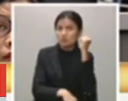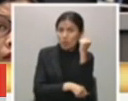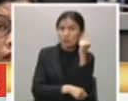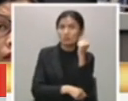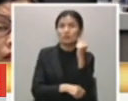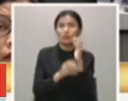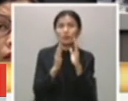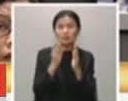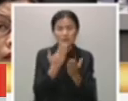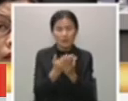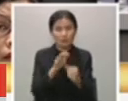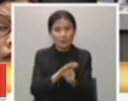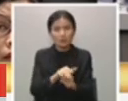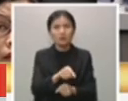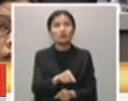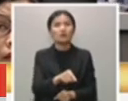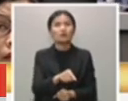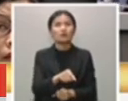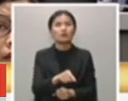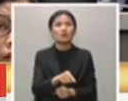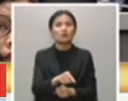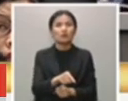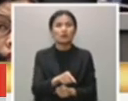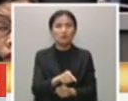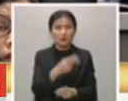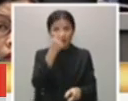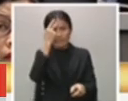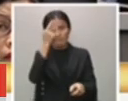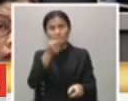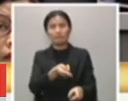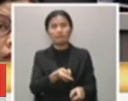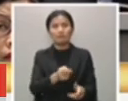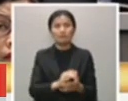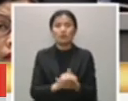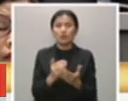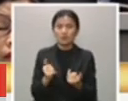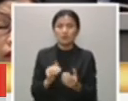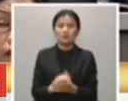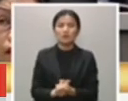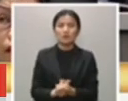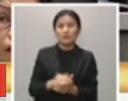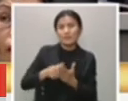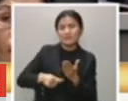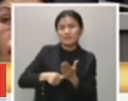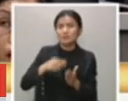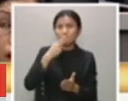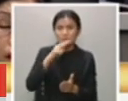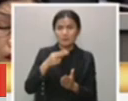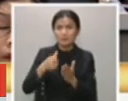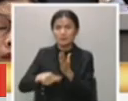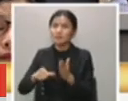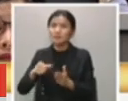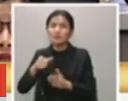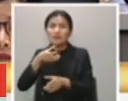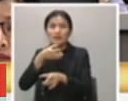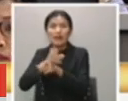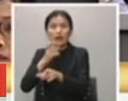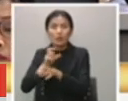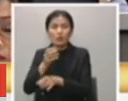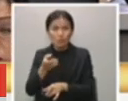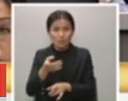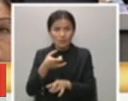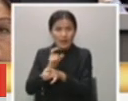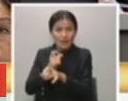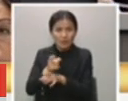การขึ้นภาษีสรรพสามิตอีกหลายรายการภาษีสรรพสามิตเช่นภาษีบุหรี่ภาษีเหล้านี่แหละครับภ